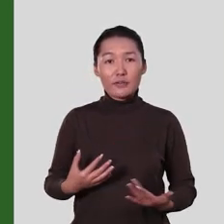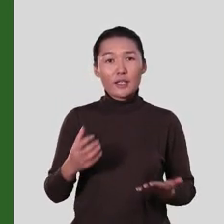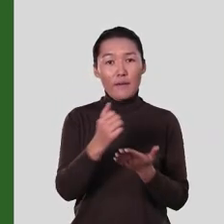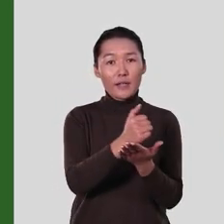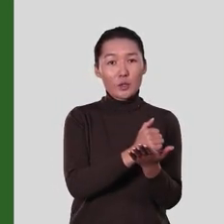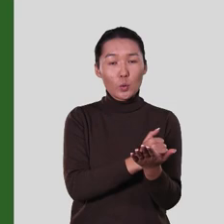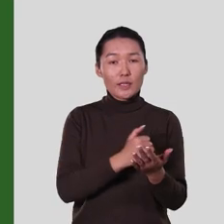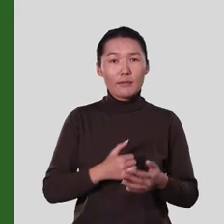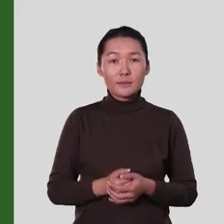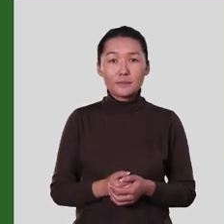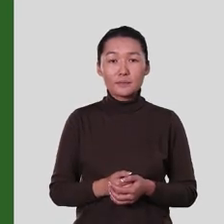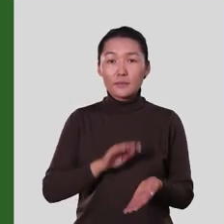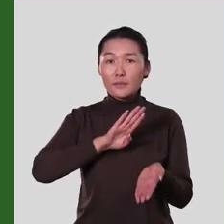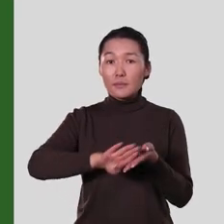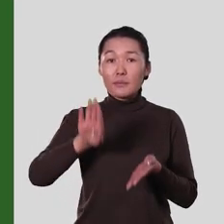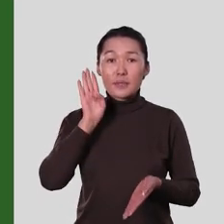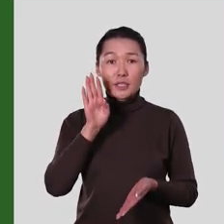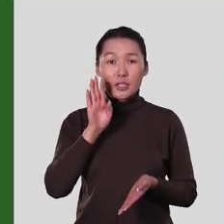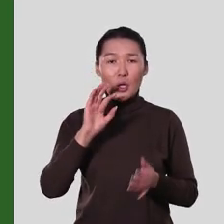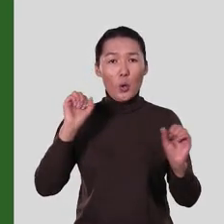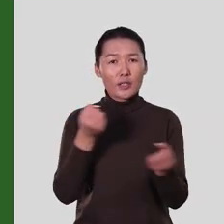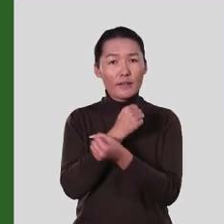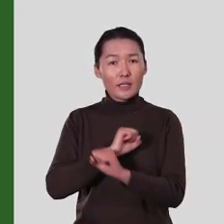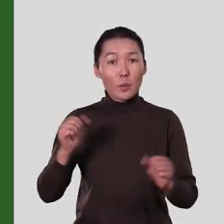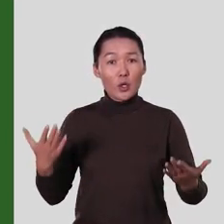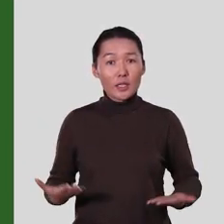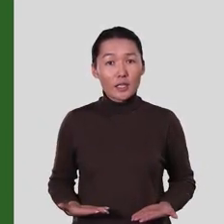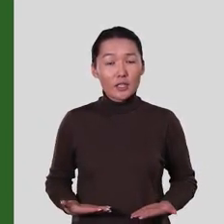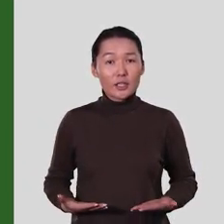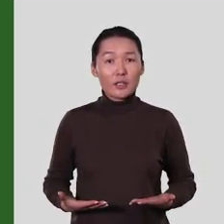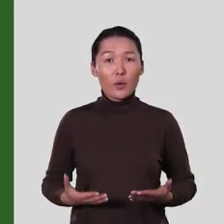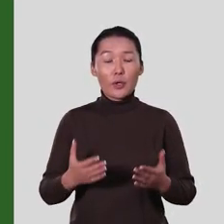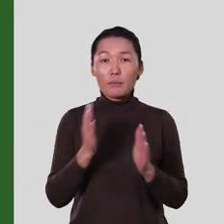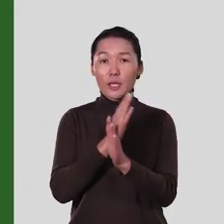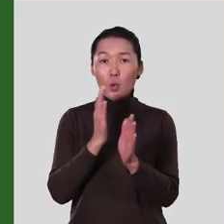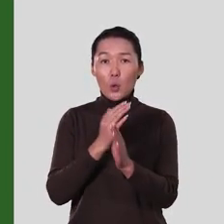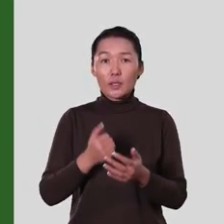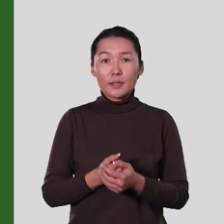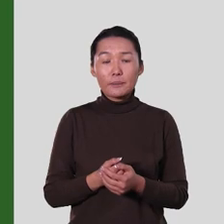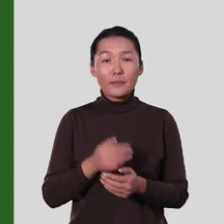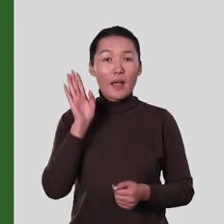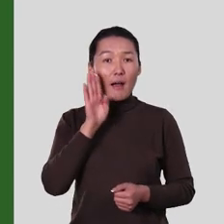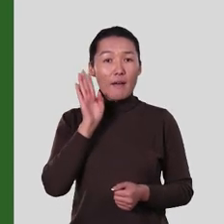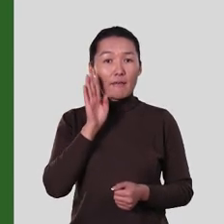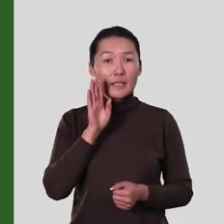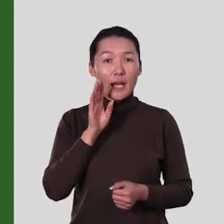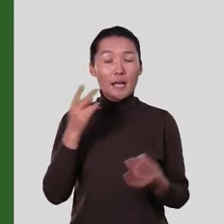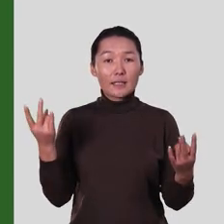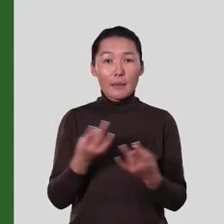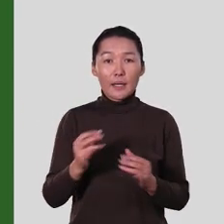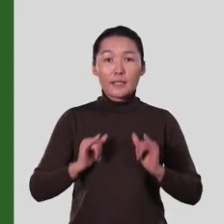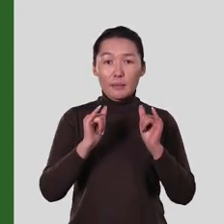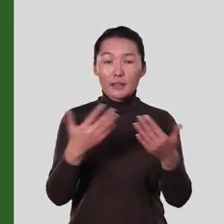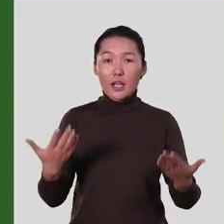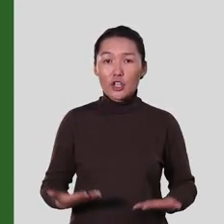ресурса. Без нее невозможно существование живой природы. Вода необходима для